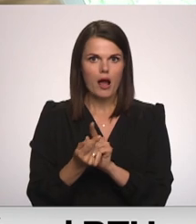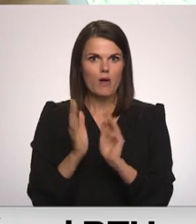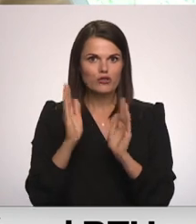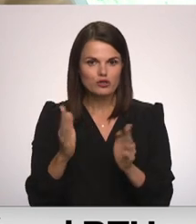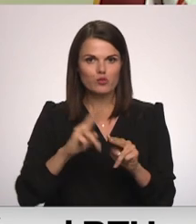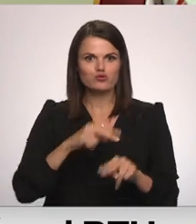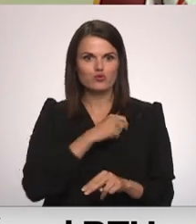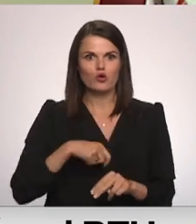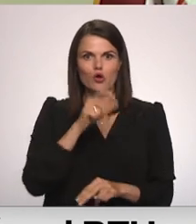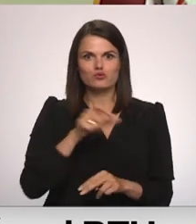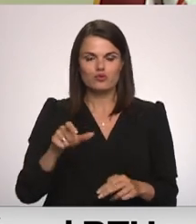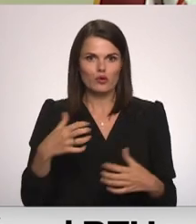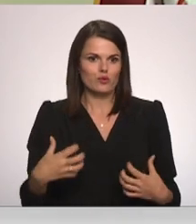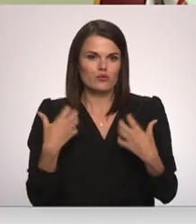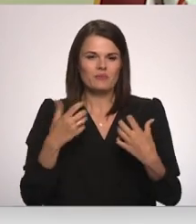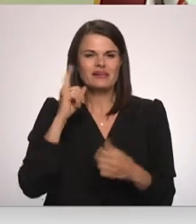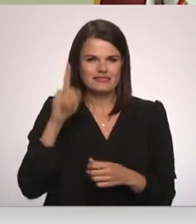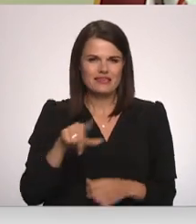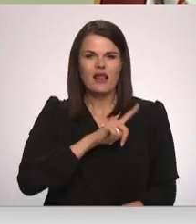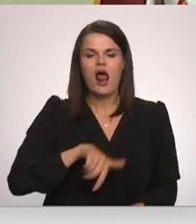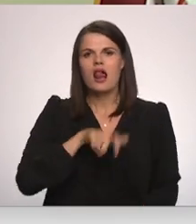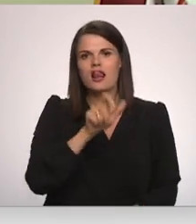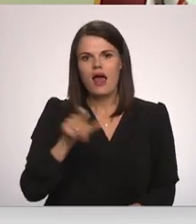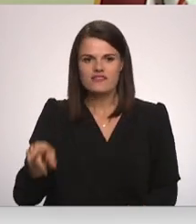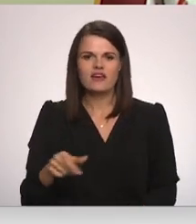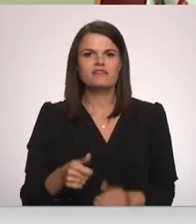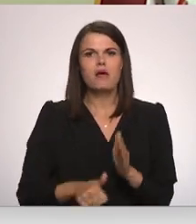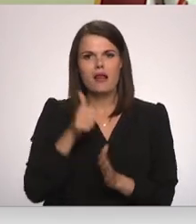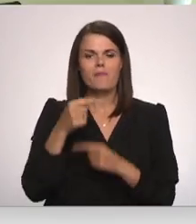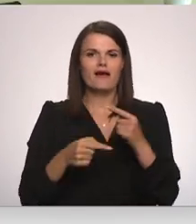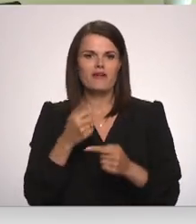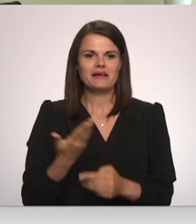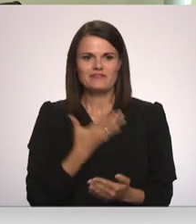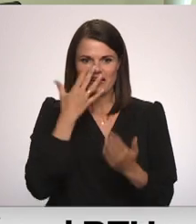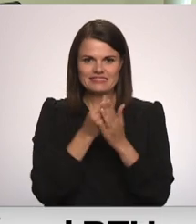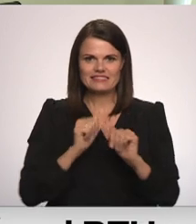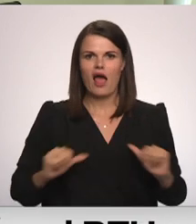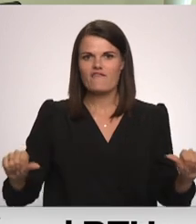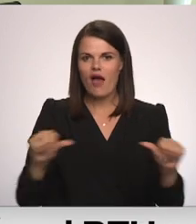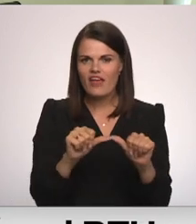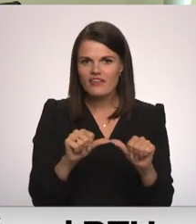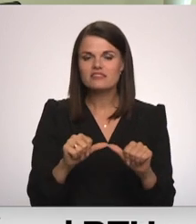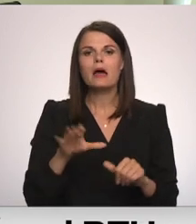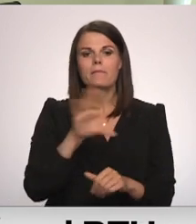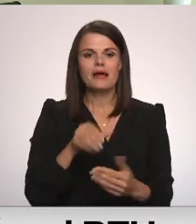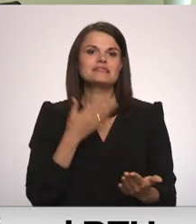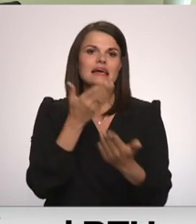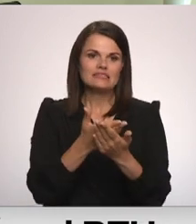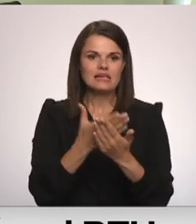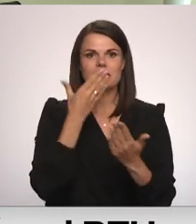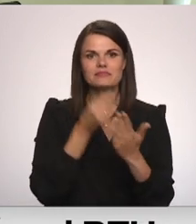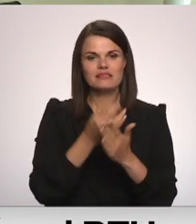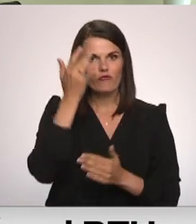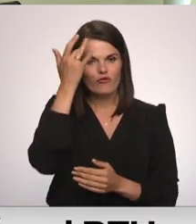nenobīsies. Zin, kā latvietim vienmēr katram dzīvot labāk savā viensētāji. Mēs esam snieguši savu viedokli un